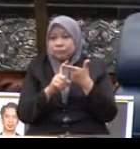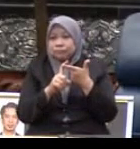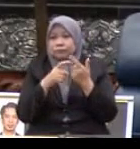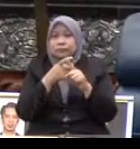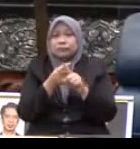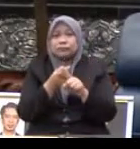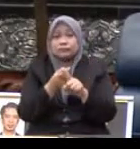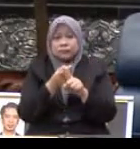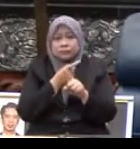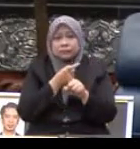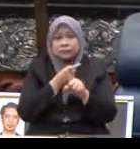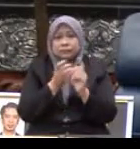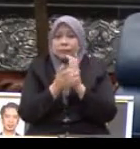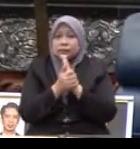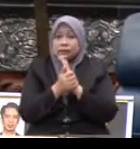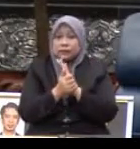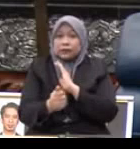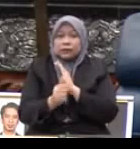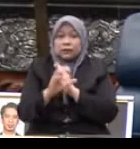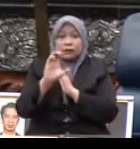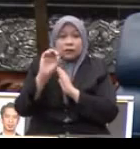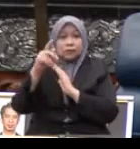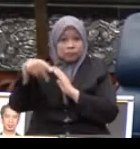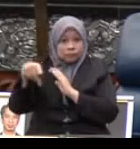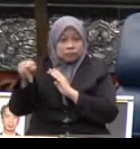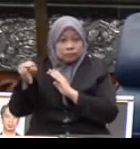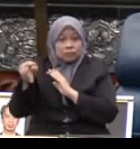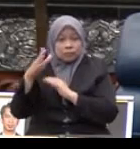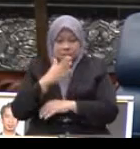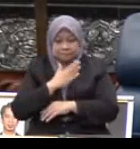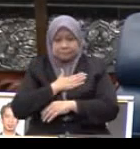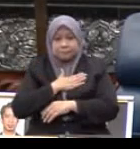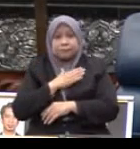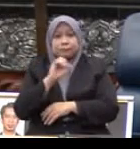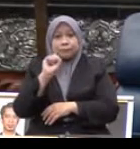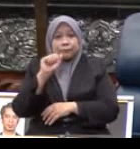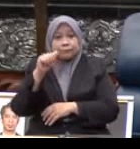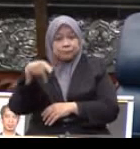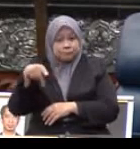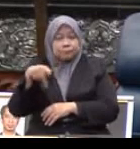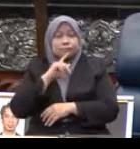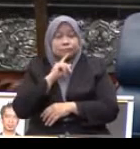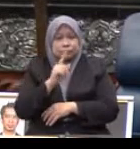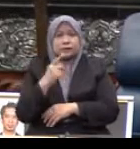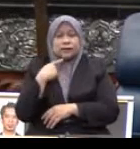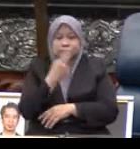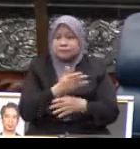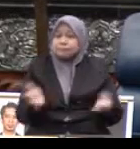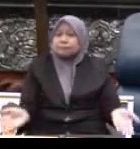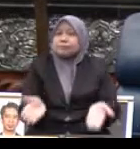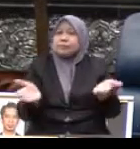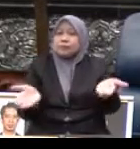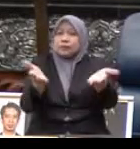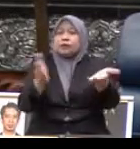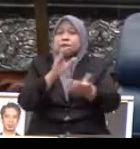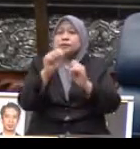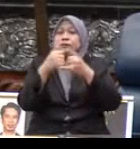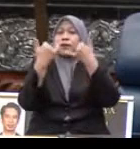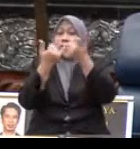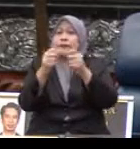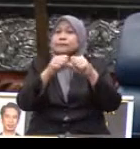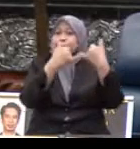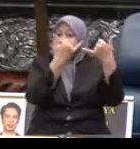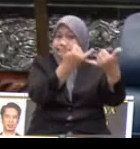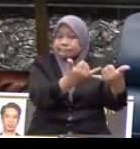daripada Talent program myap itu kita galakkan syarikat-syarikat